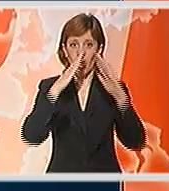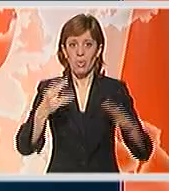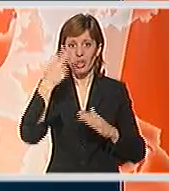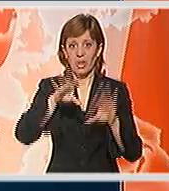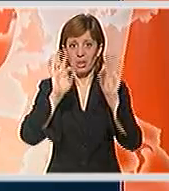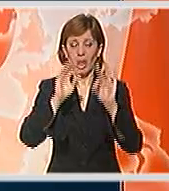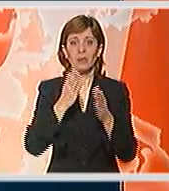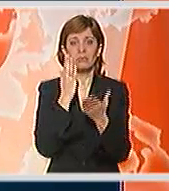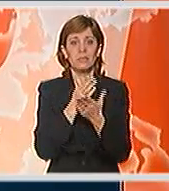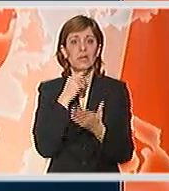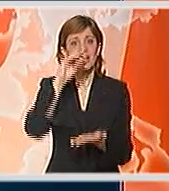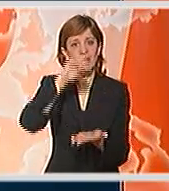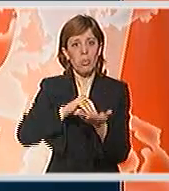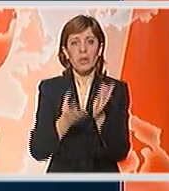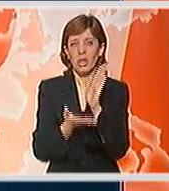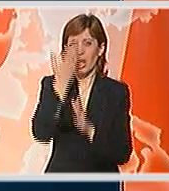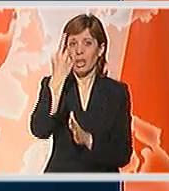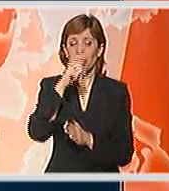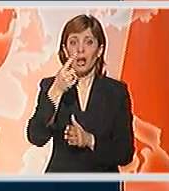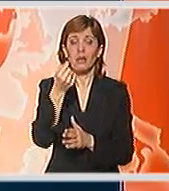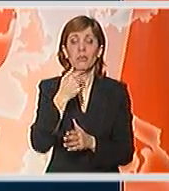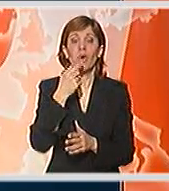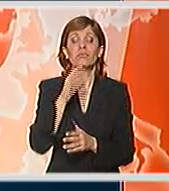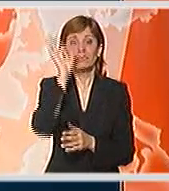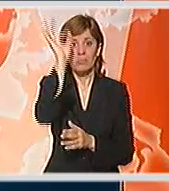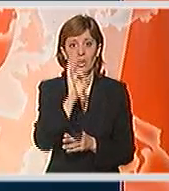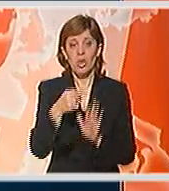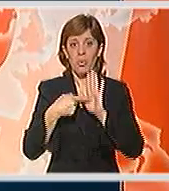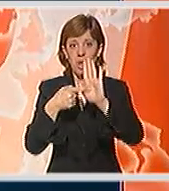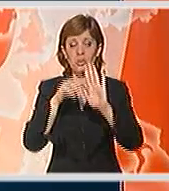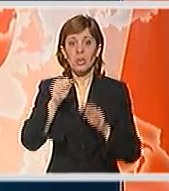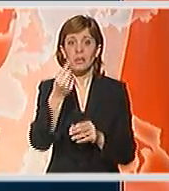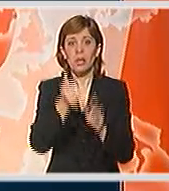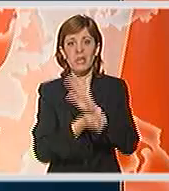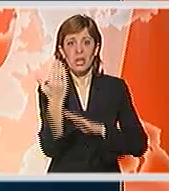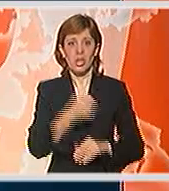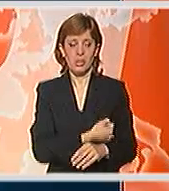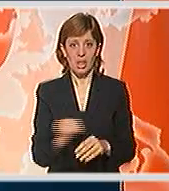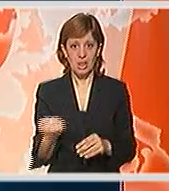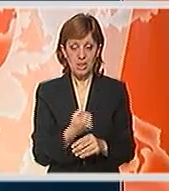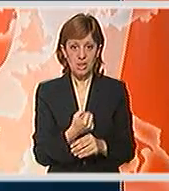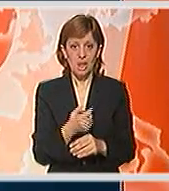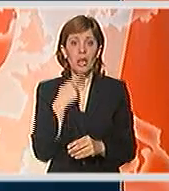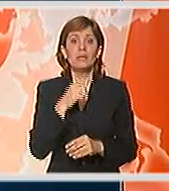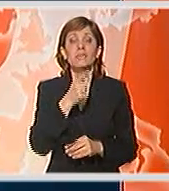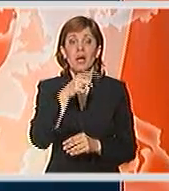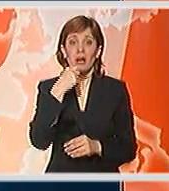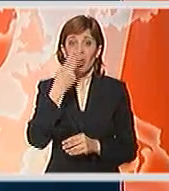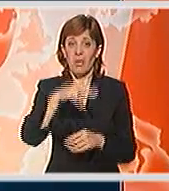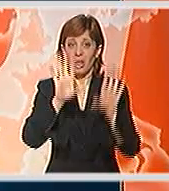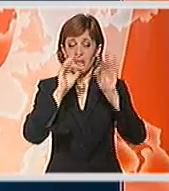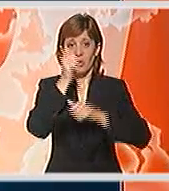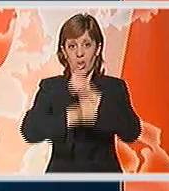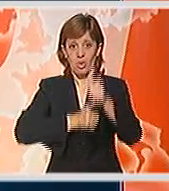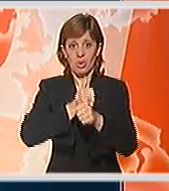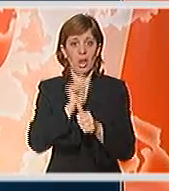2010. verovatno biti zabeležen rast od 1,5%, pokazuju da je Srbija izašla iz krize. Jelašić je kazao da u 2010.